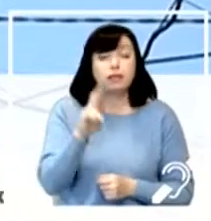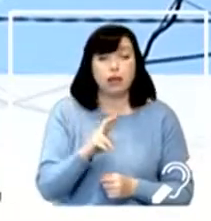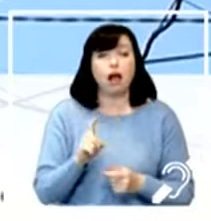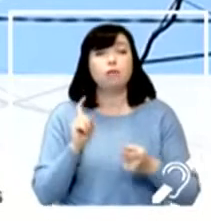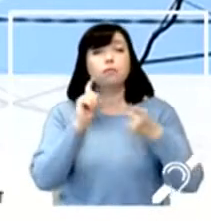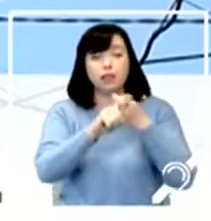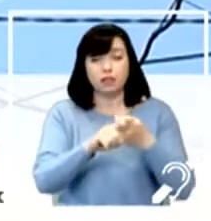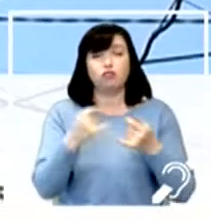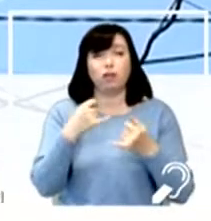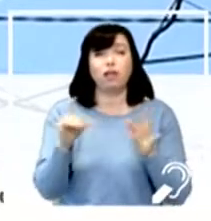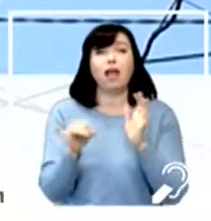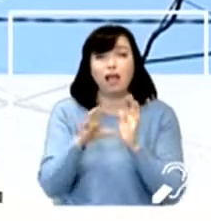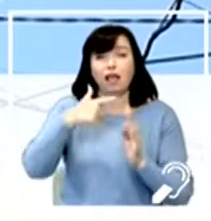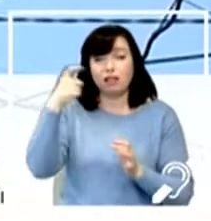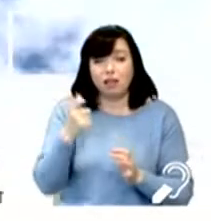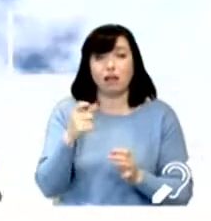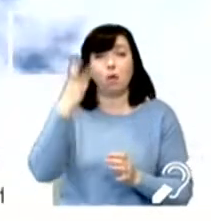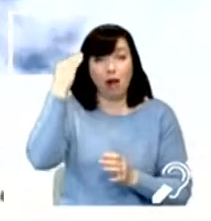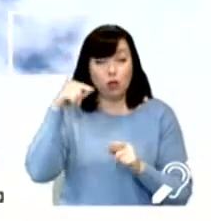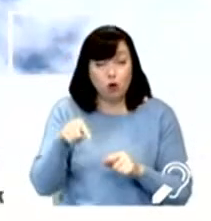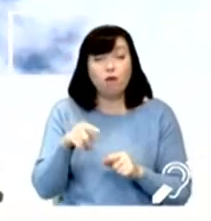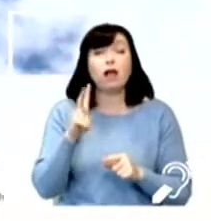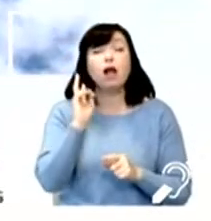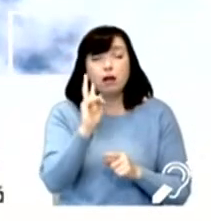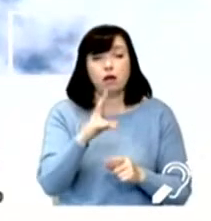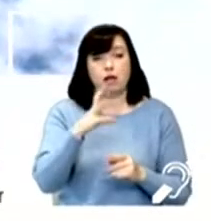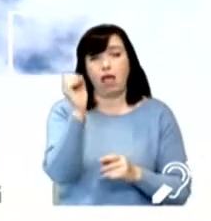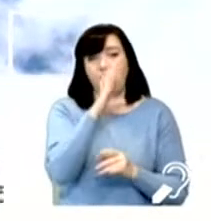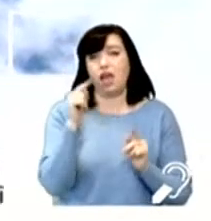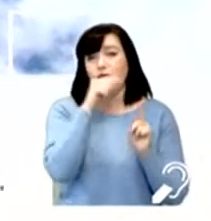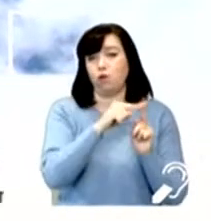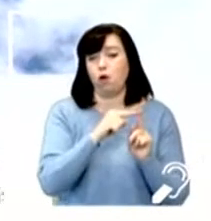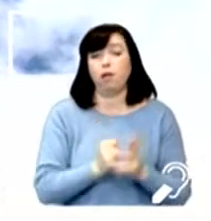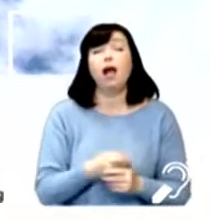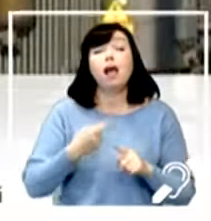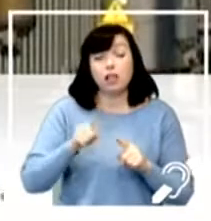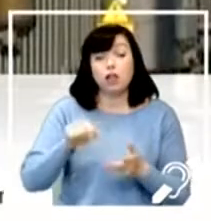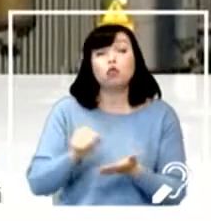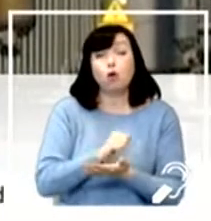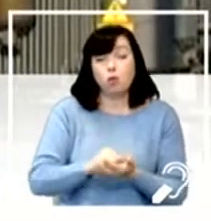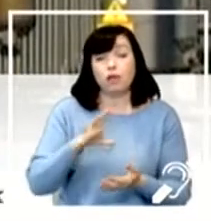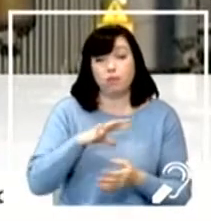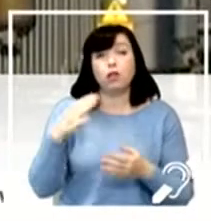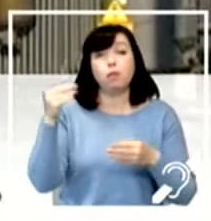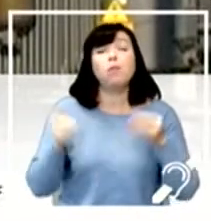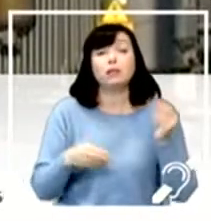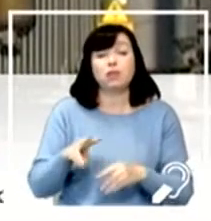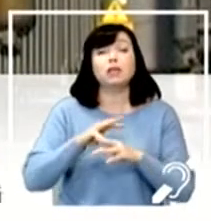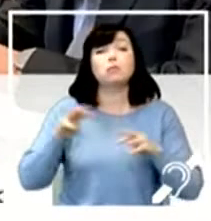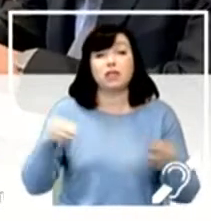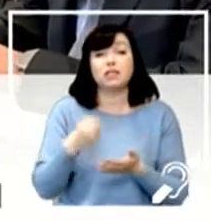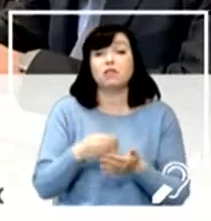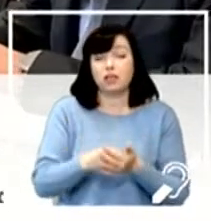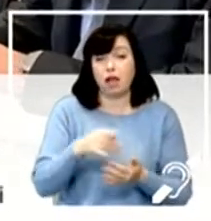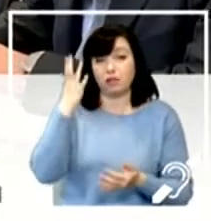conectarea sectorului energetic al Republicii Moldova la sistemele europene. Un document în acest sens a fost semnat de către ministrul finanțelor